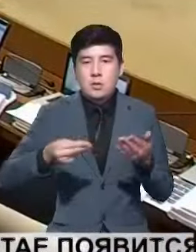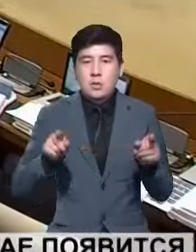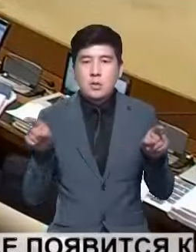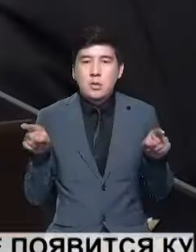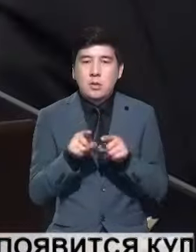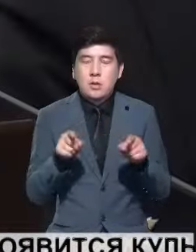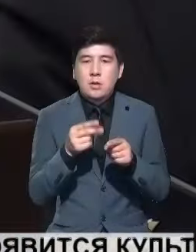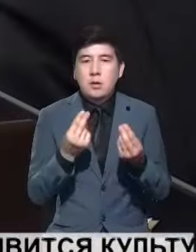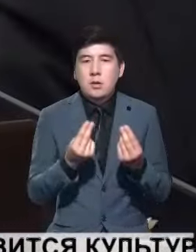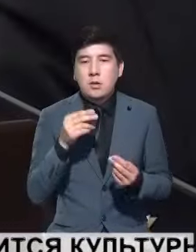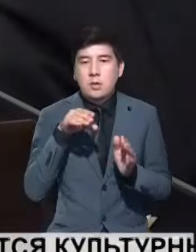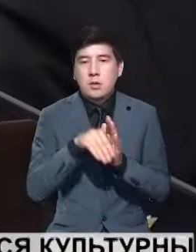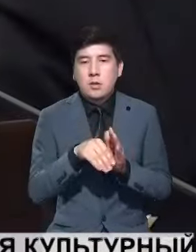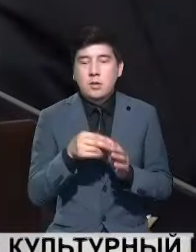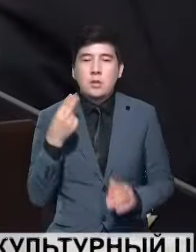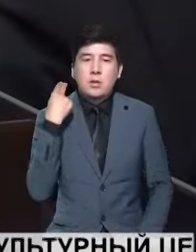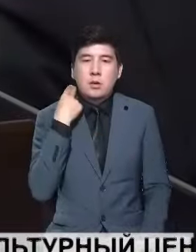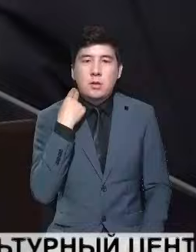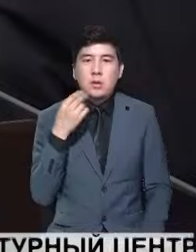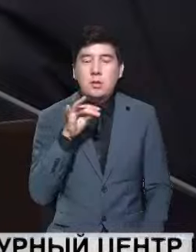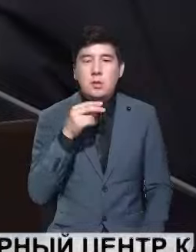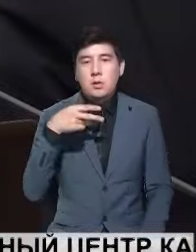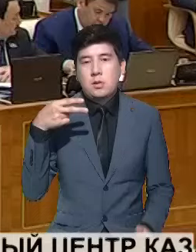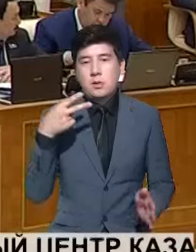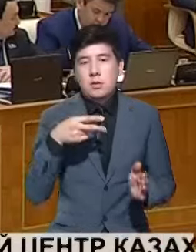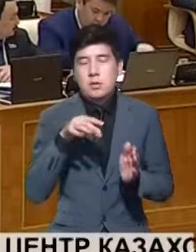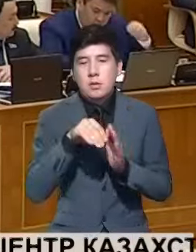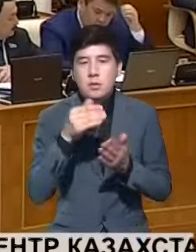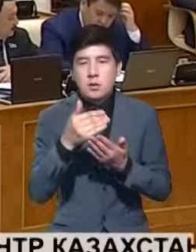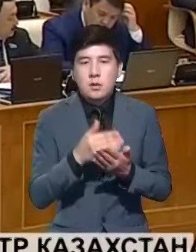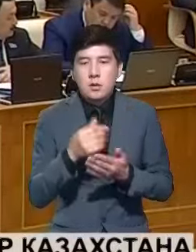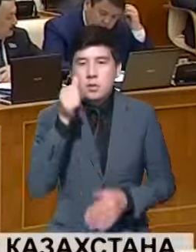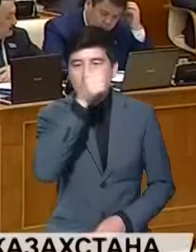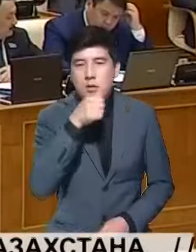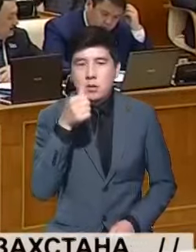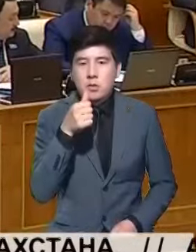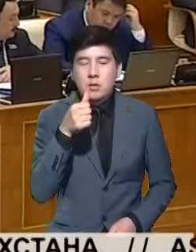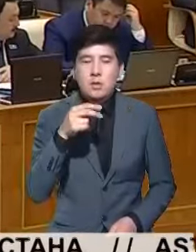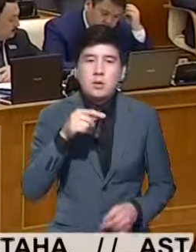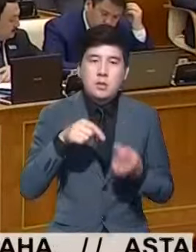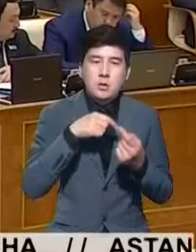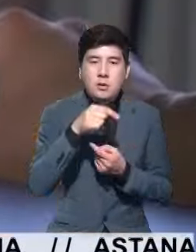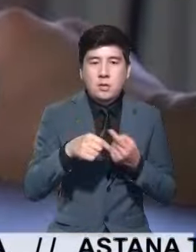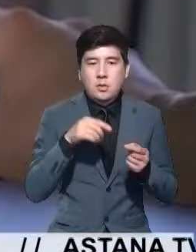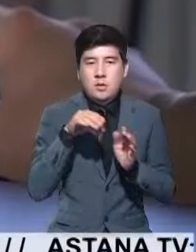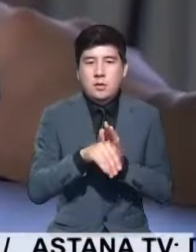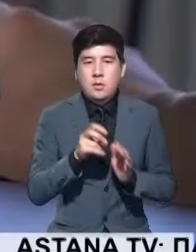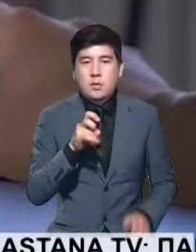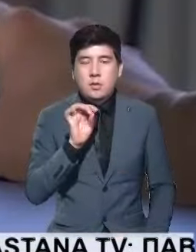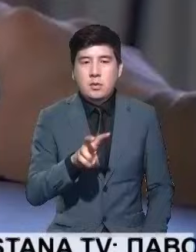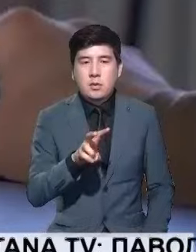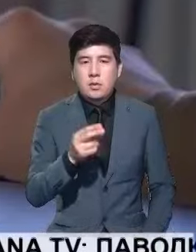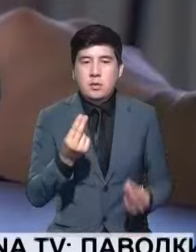в азартных играх должников и тех, кому нет 21 года. Контролировать будут и предприниматели, которые допускают таких людей к азартным